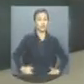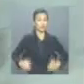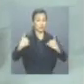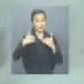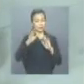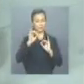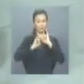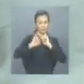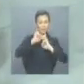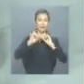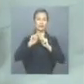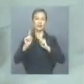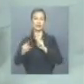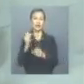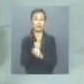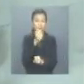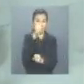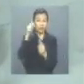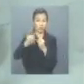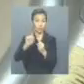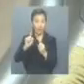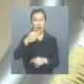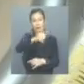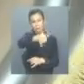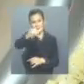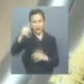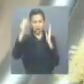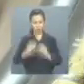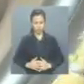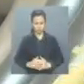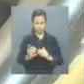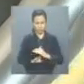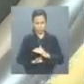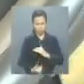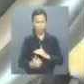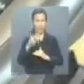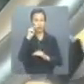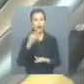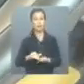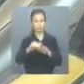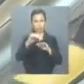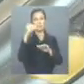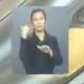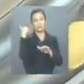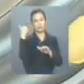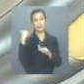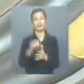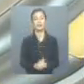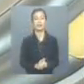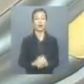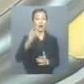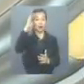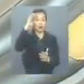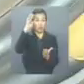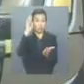ำไปทำคลอดหากกรณีมีผู้ป่วยอาจจะคลอดฉุกเฉินในพื้นที่น้ำท่วมโรงพยาบาลตำรวจจัดโครงการช่วย